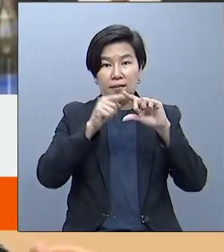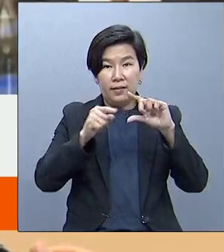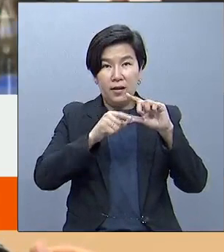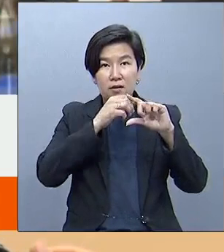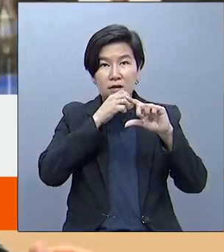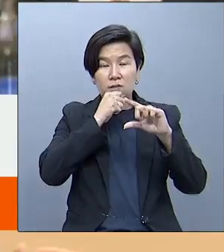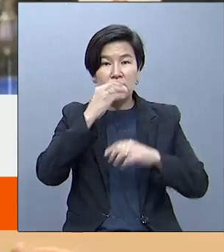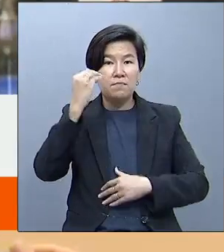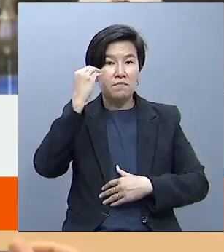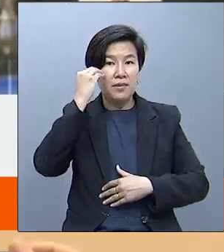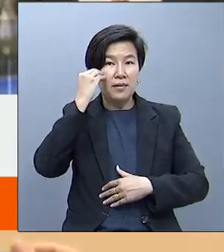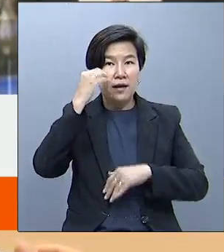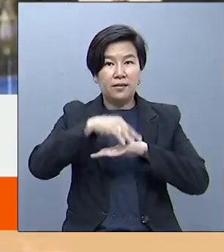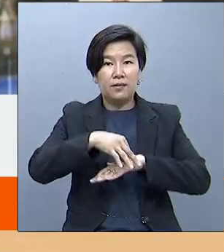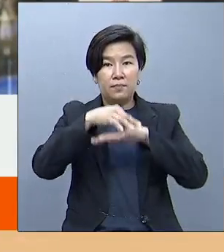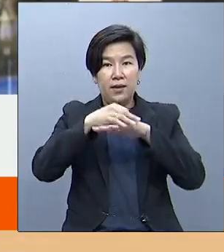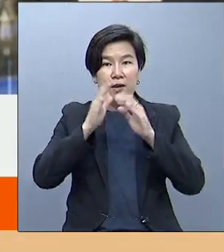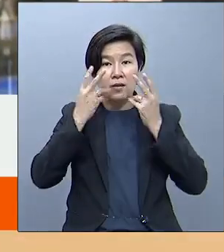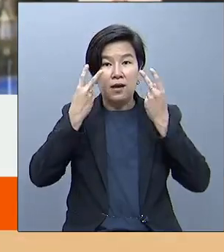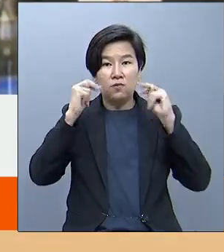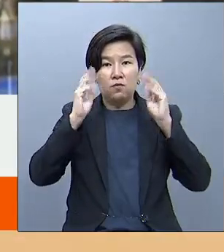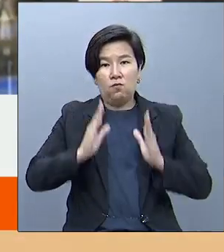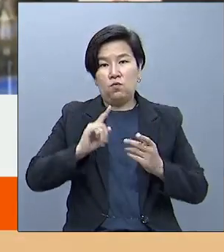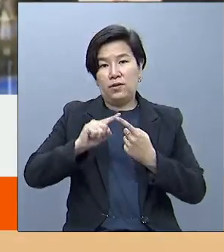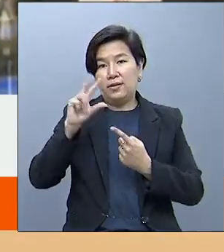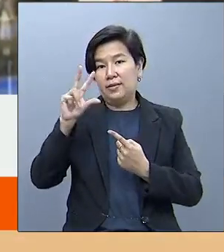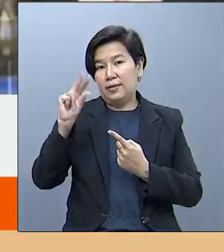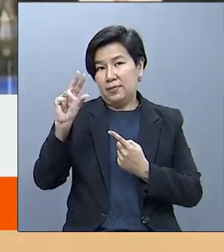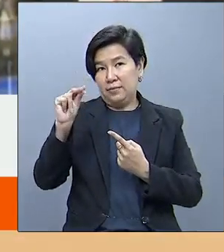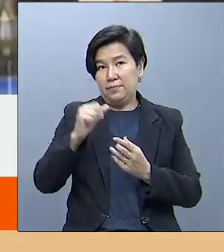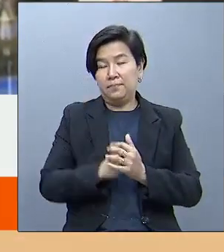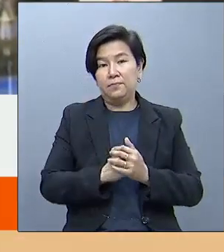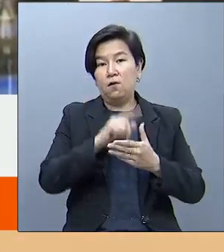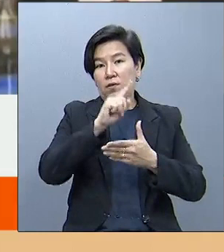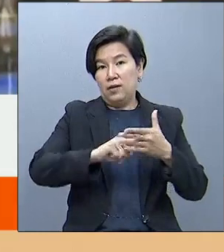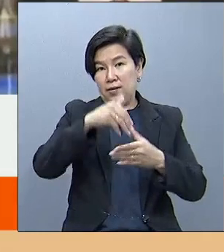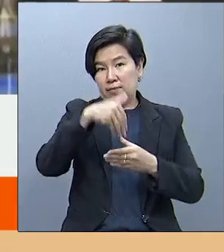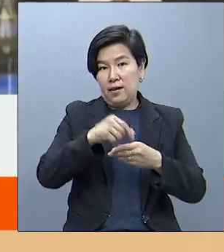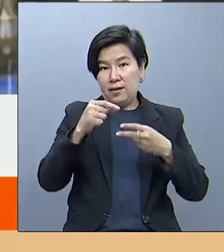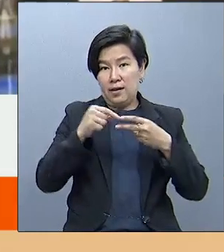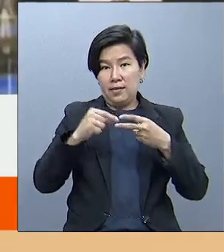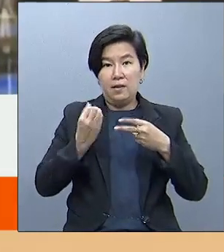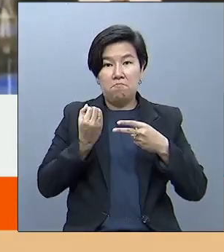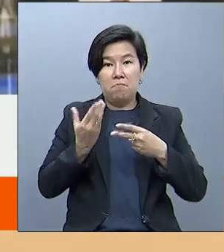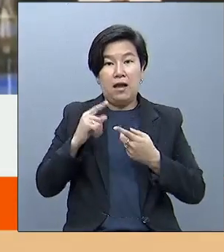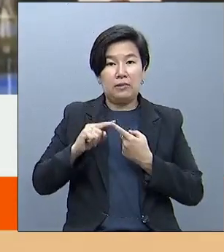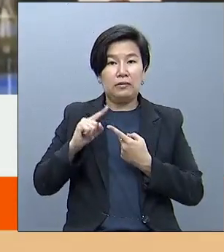ตรีคนที่30ตามเสียงข้างมากจากผลการเลือกตั้งของประชา